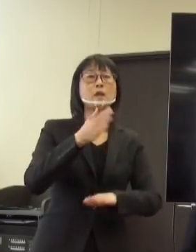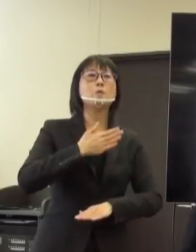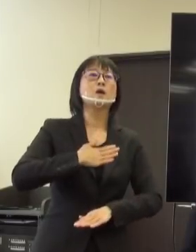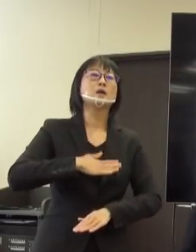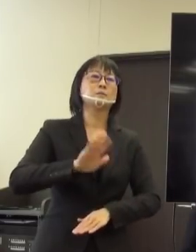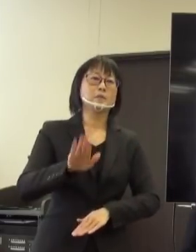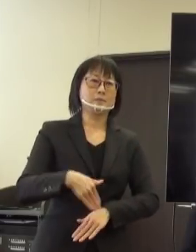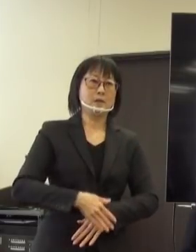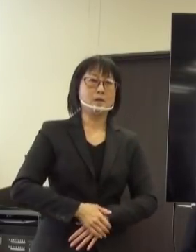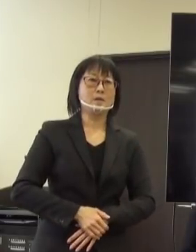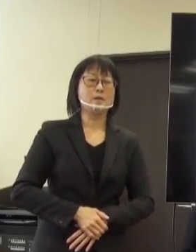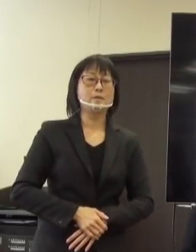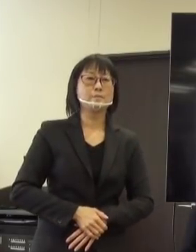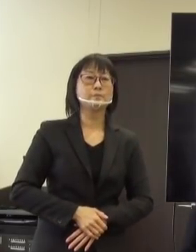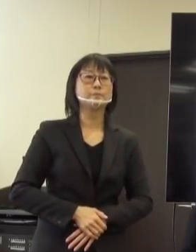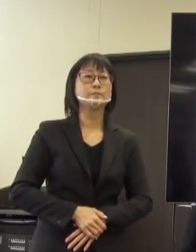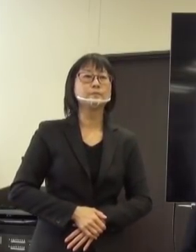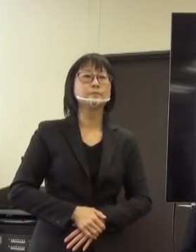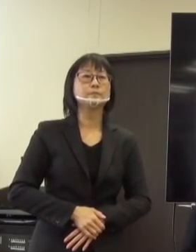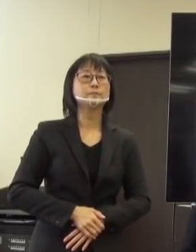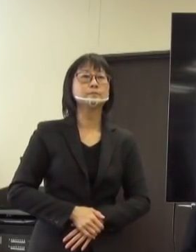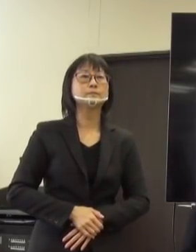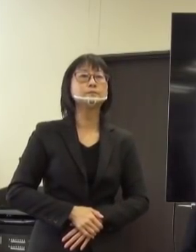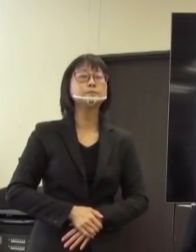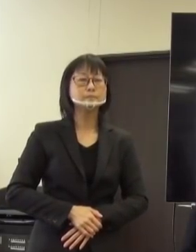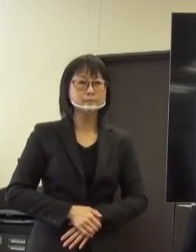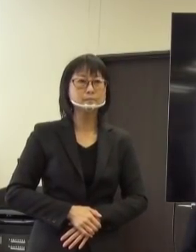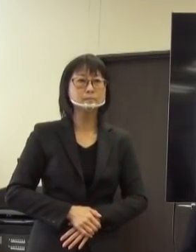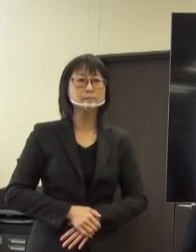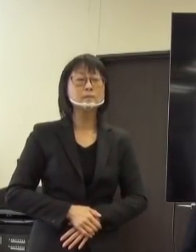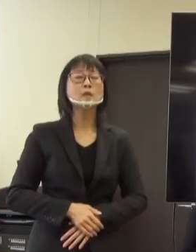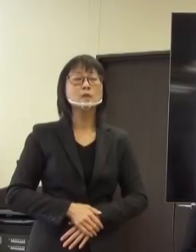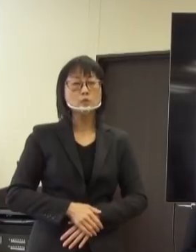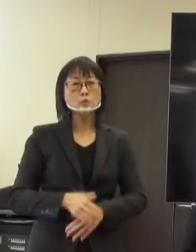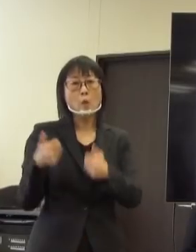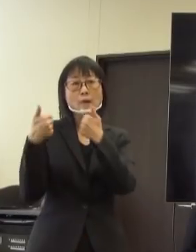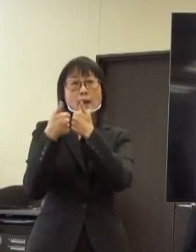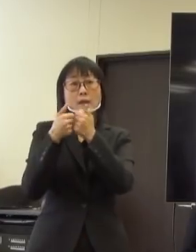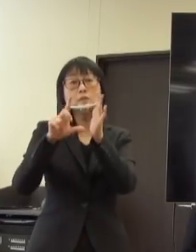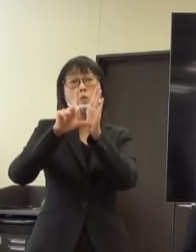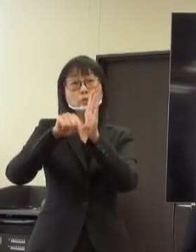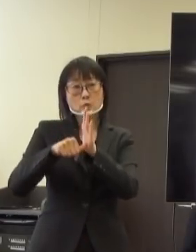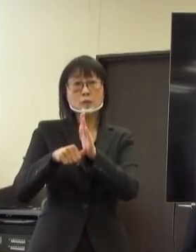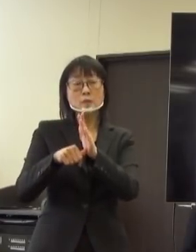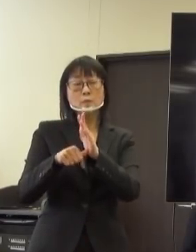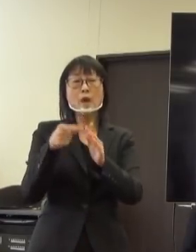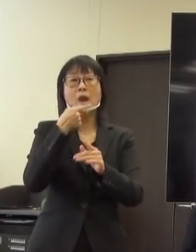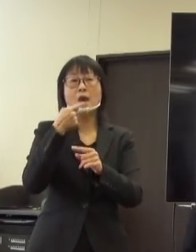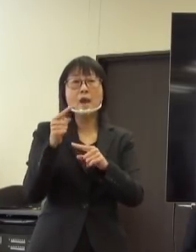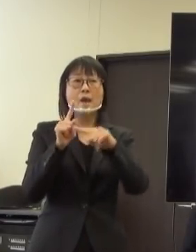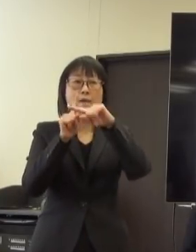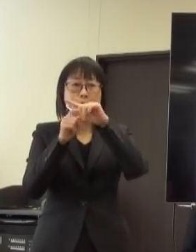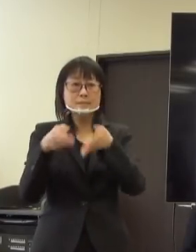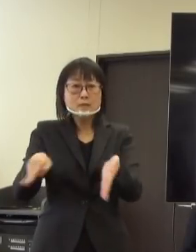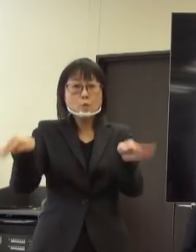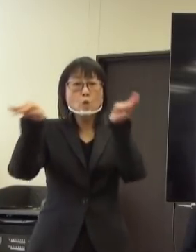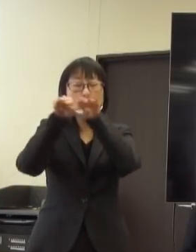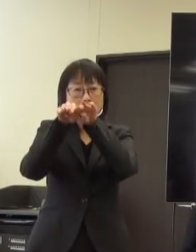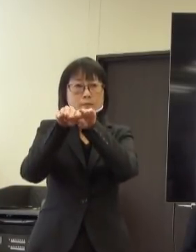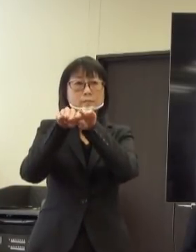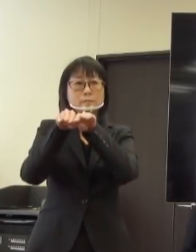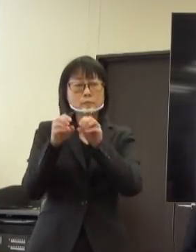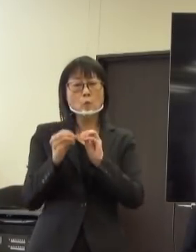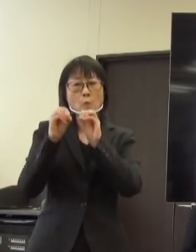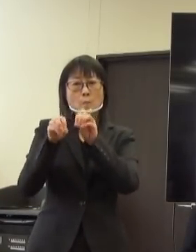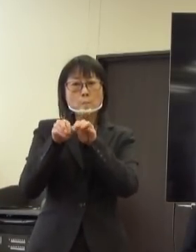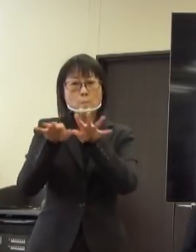その時点でまだ日赤3オンリーワンでしたけれども、それに対してどうするかといういろいろ